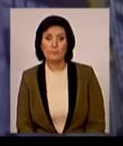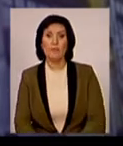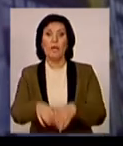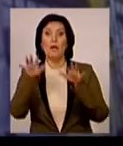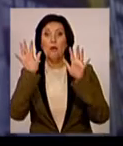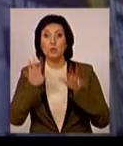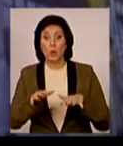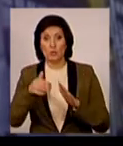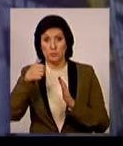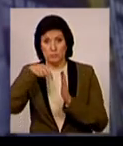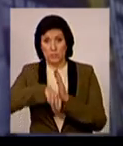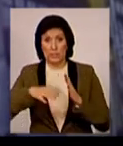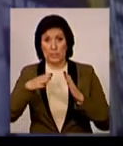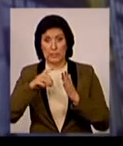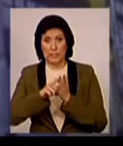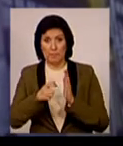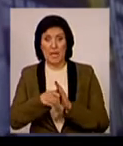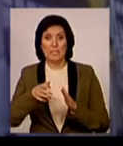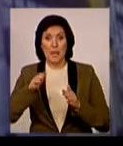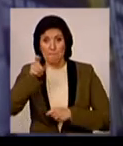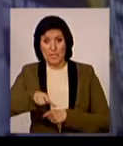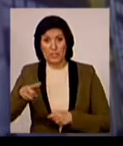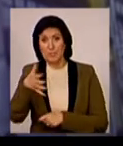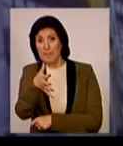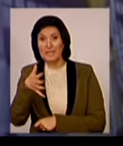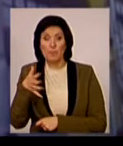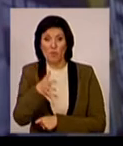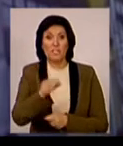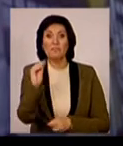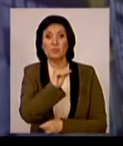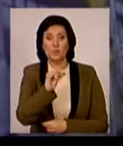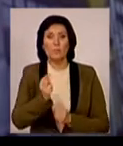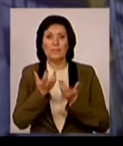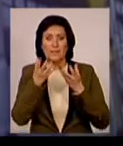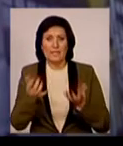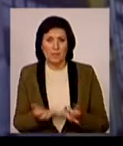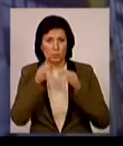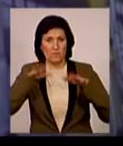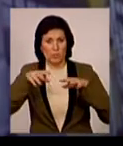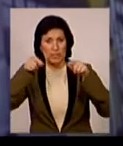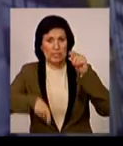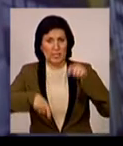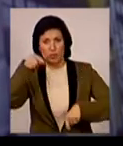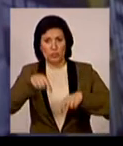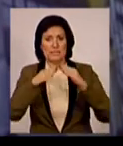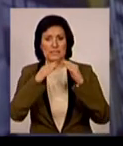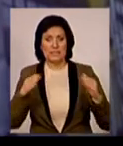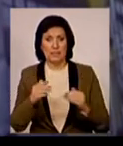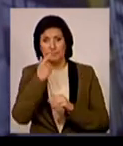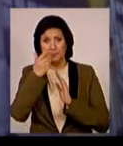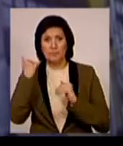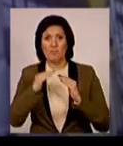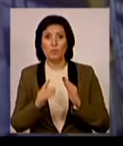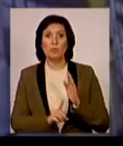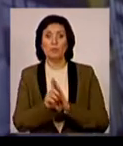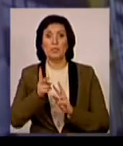Дощ посеред кімнати. Мешканці п'ятиповерхівки у Житомирі вже кілька днів рятуються від води, що тече зі стелі. Нещодавно в